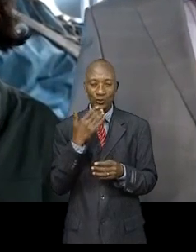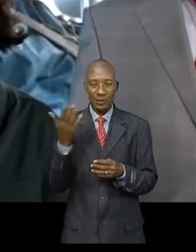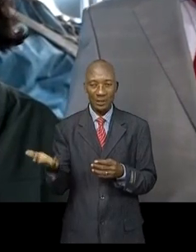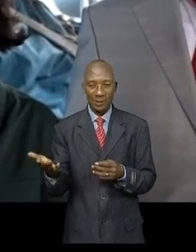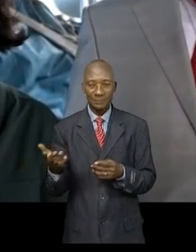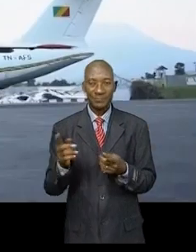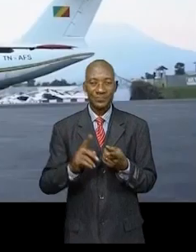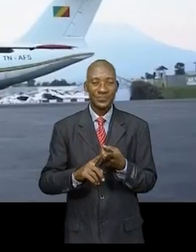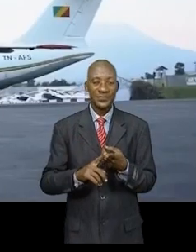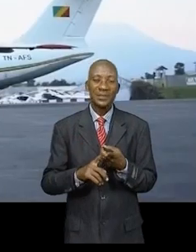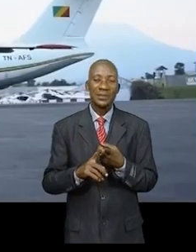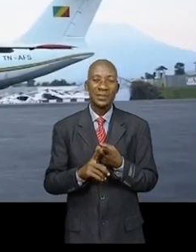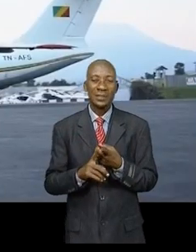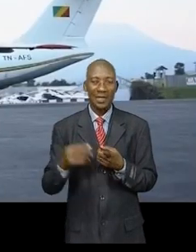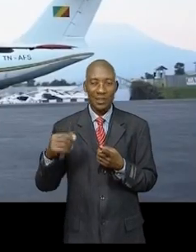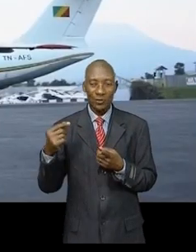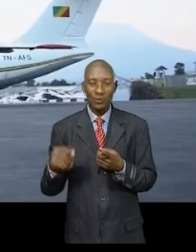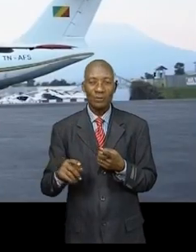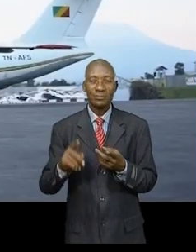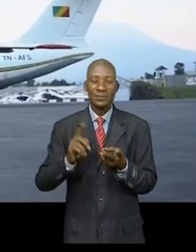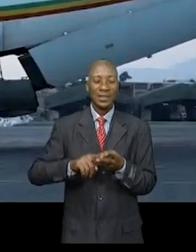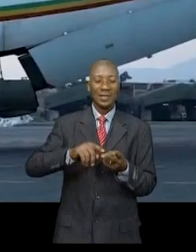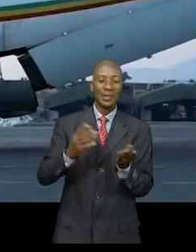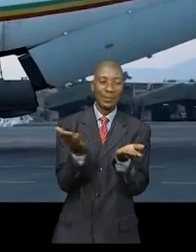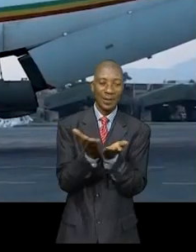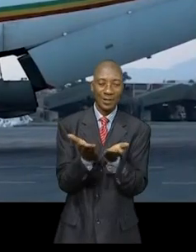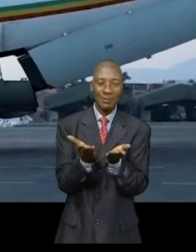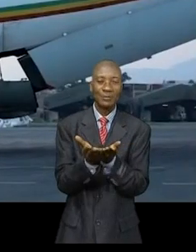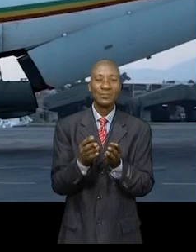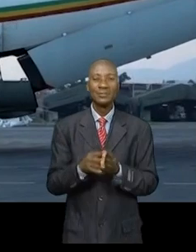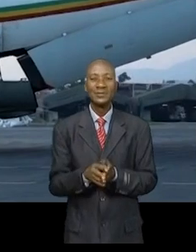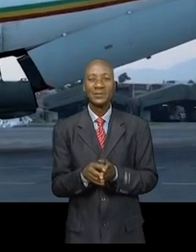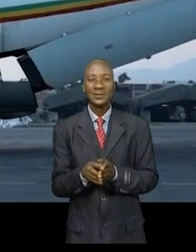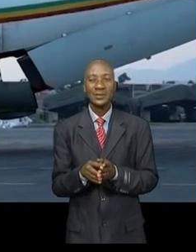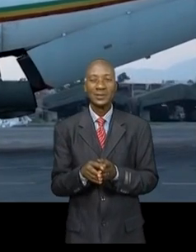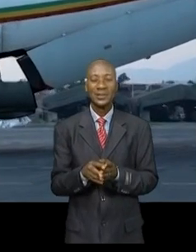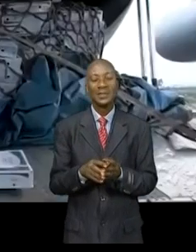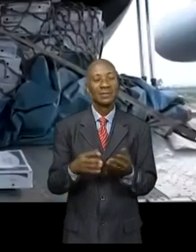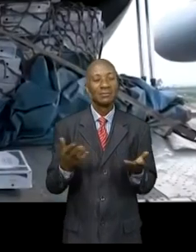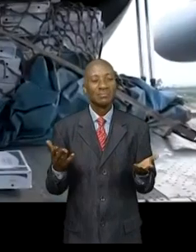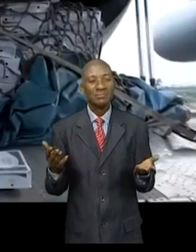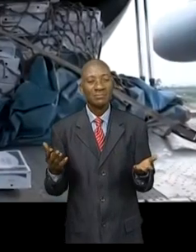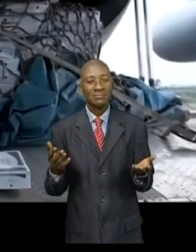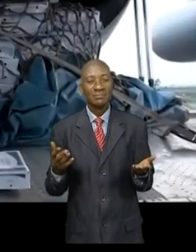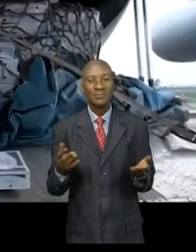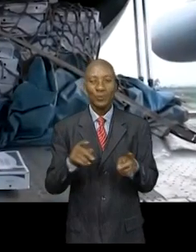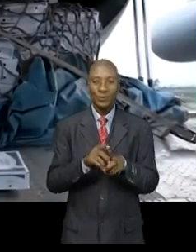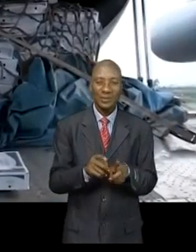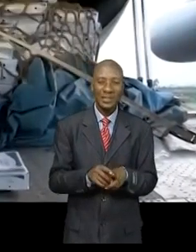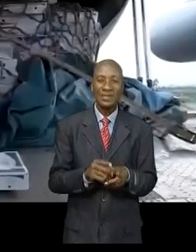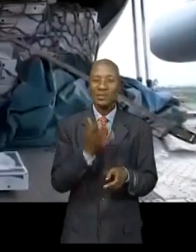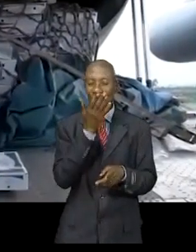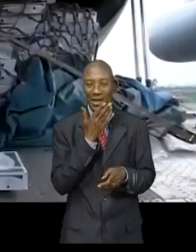du riz, de l'eau, du poisson salé, des pâtes, de l'huile, du sucre, du